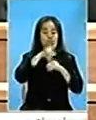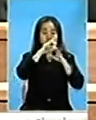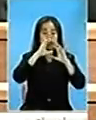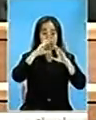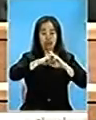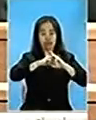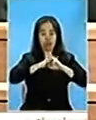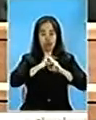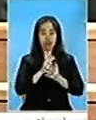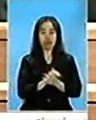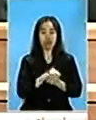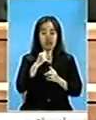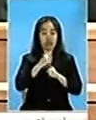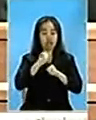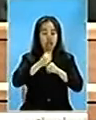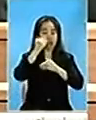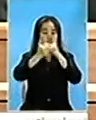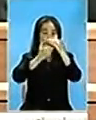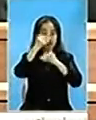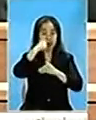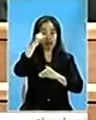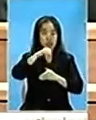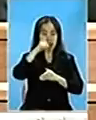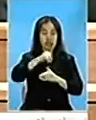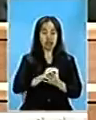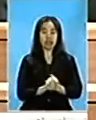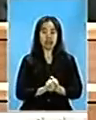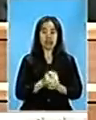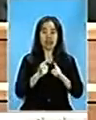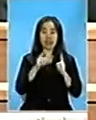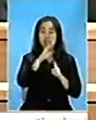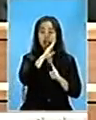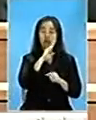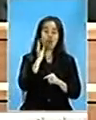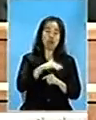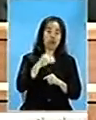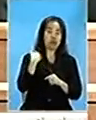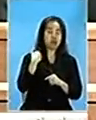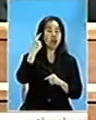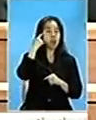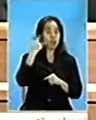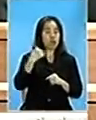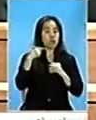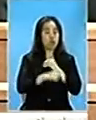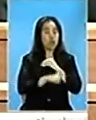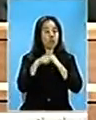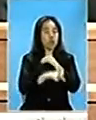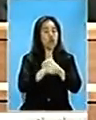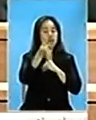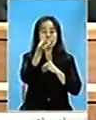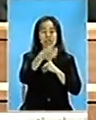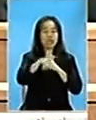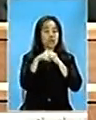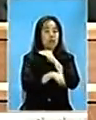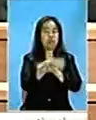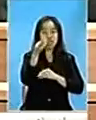ซึ่งถือว่านี่คือเป็นความก้าวหน้าครับแต่ถ้าเมื่อไรโพยังออกมาเหมือนที่พูดกันว่าโกงได้ไม่เป็นไรผมคิ